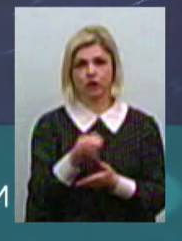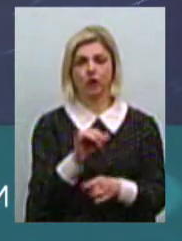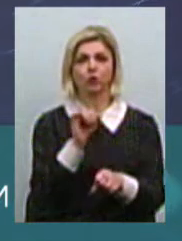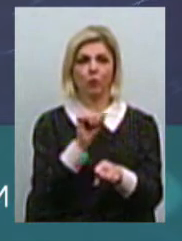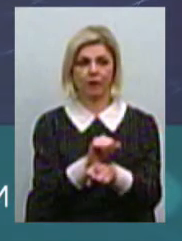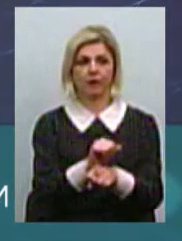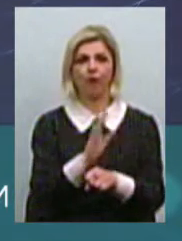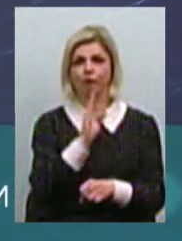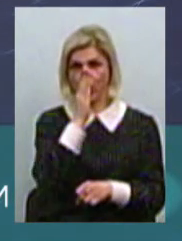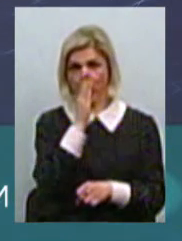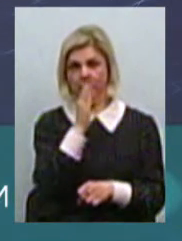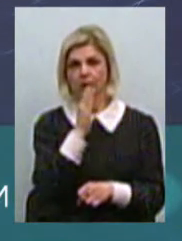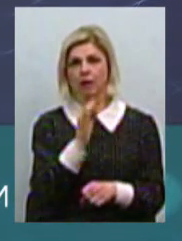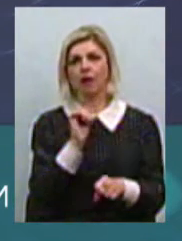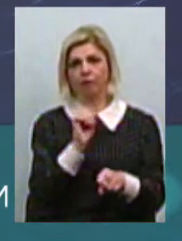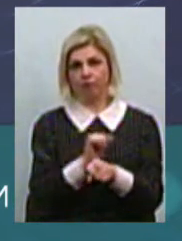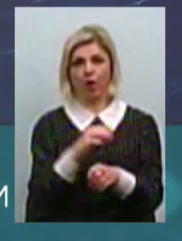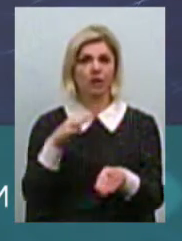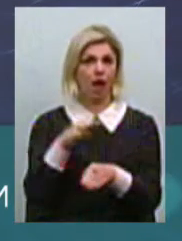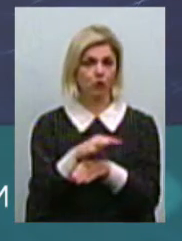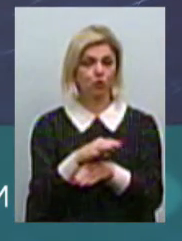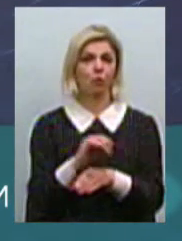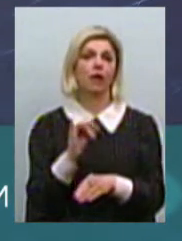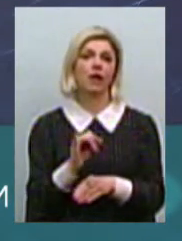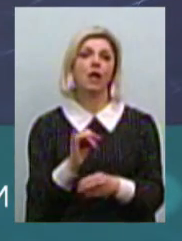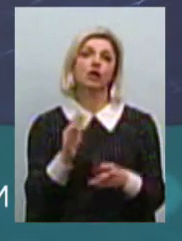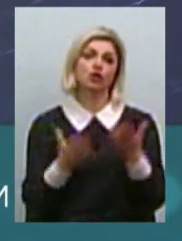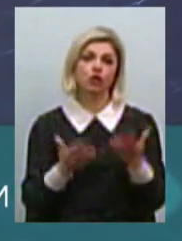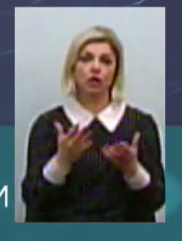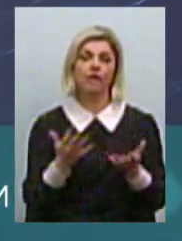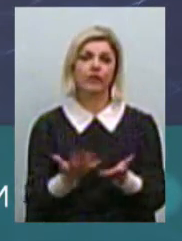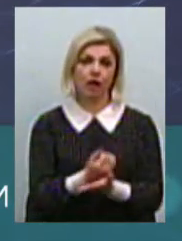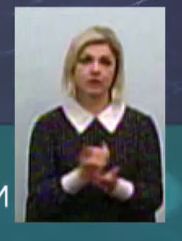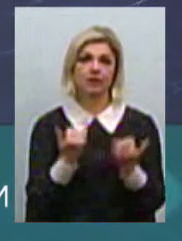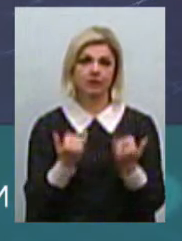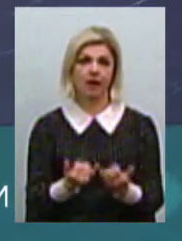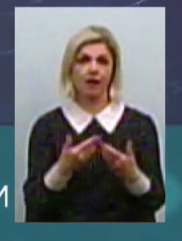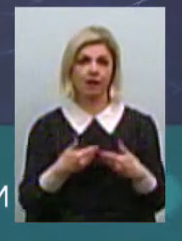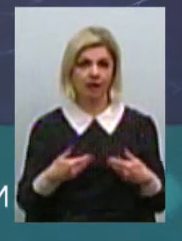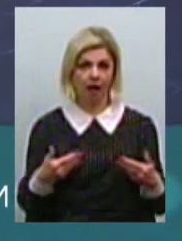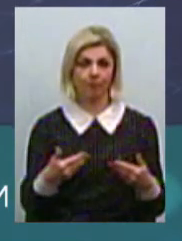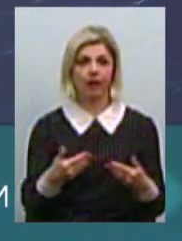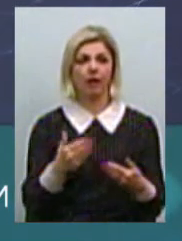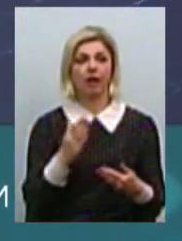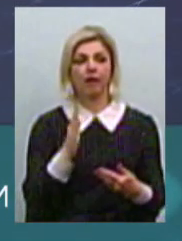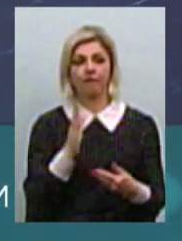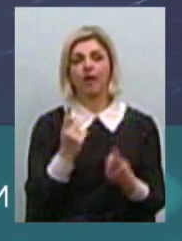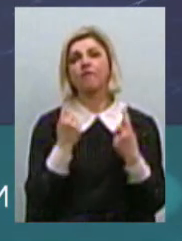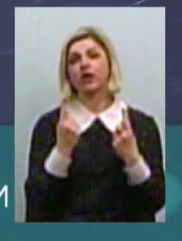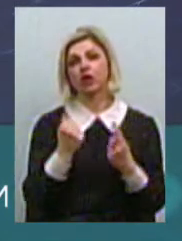зупинили ворога, зупинили цей наступ. От і все. Чи вдасться зараз нам оцій,